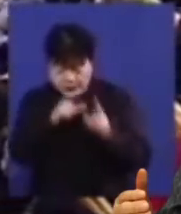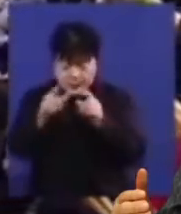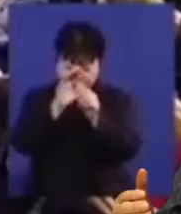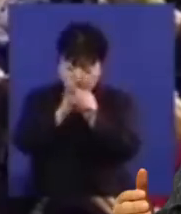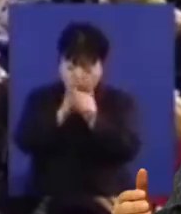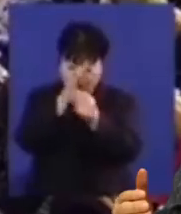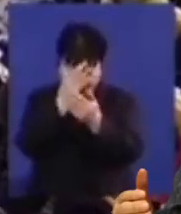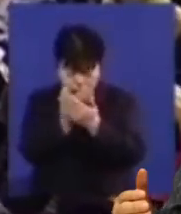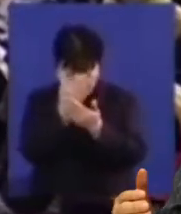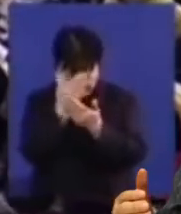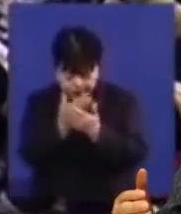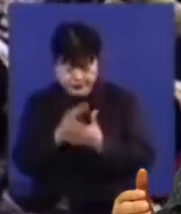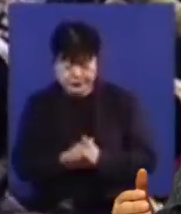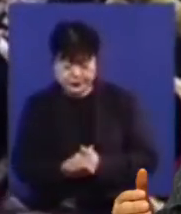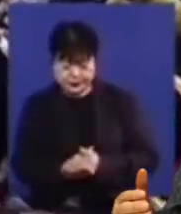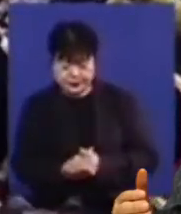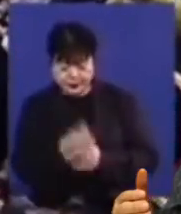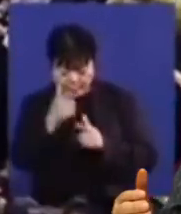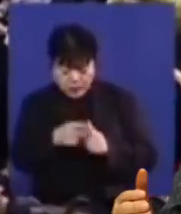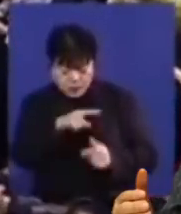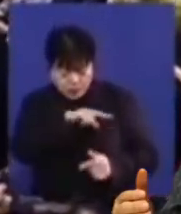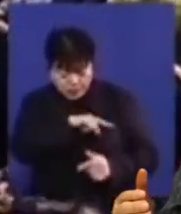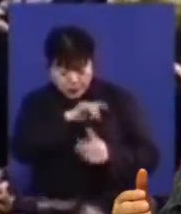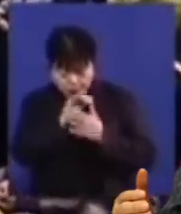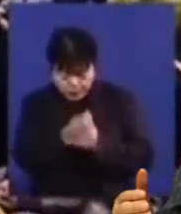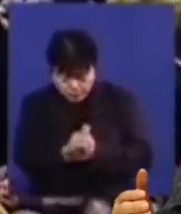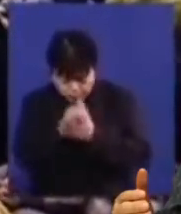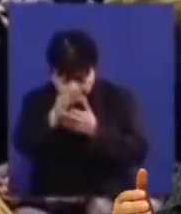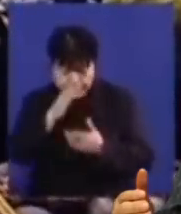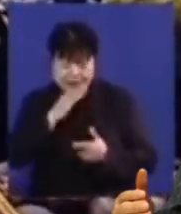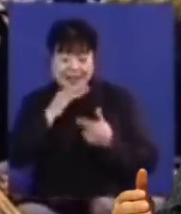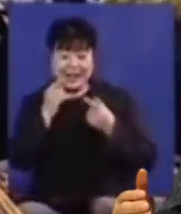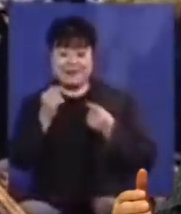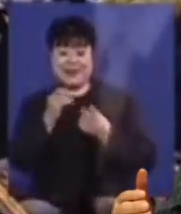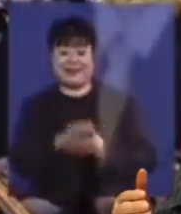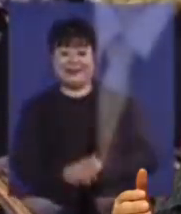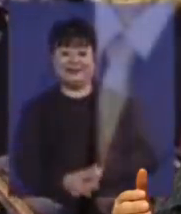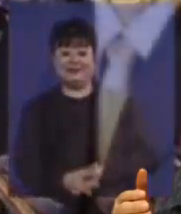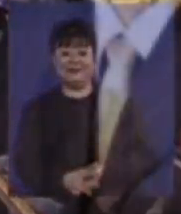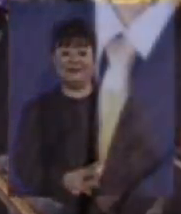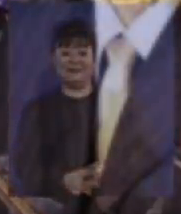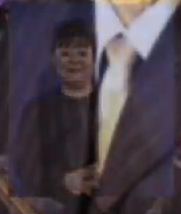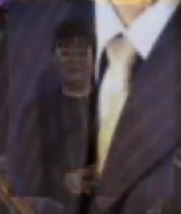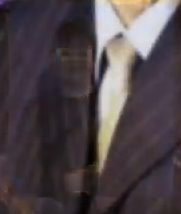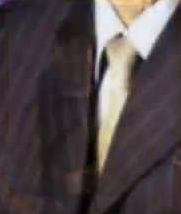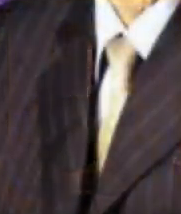하여 주옵소서. 예수님 이름으로 기도드리옵나이다. 아멘.